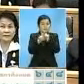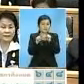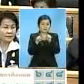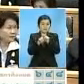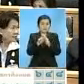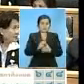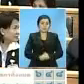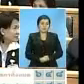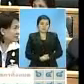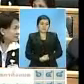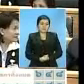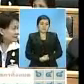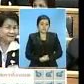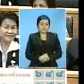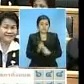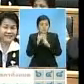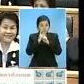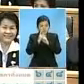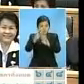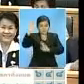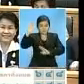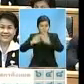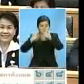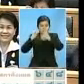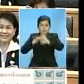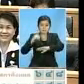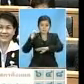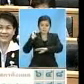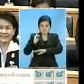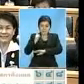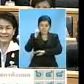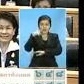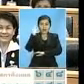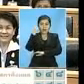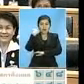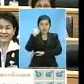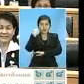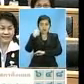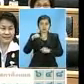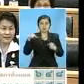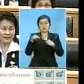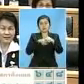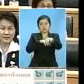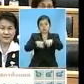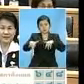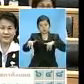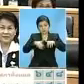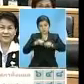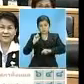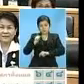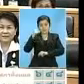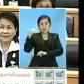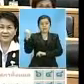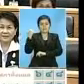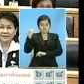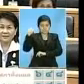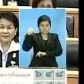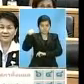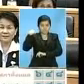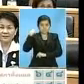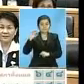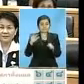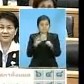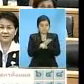กันระบอบประชาธิปไตยอำนาจสูงสุดคืออำนาจของประชาชนประชาธิปไตย